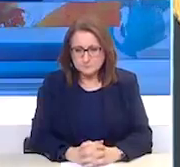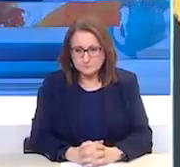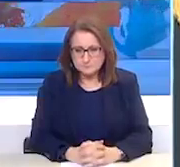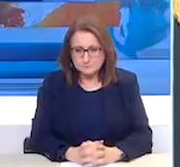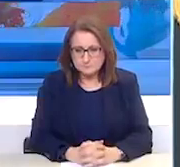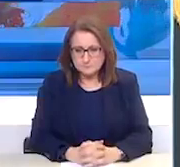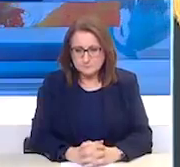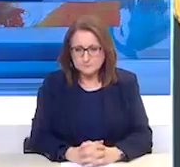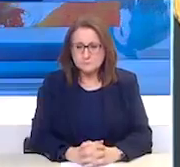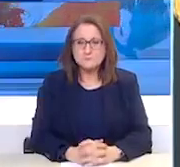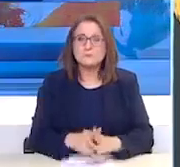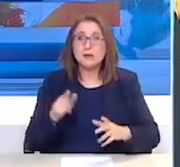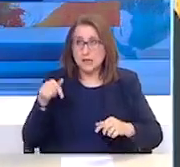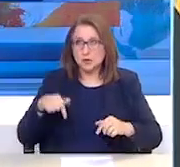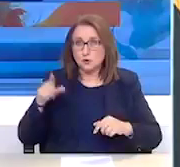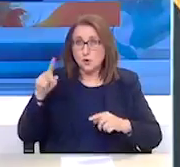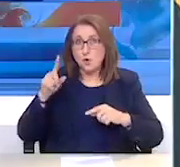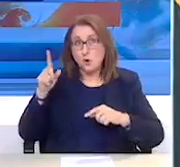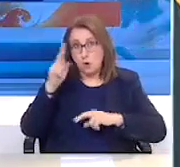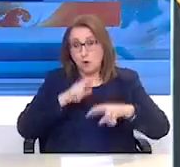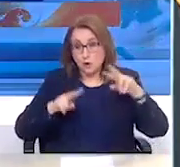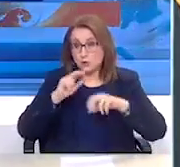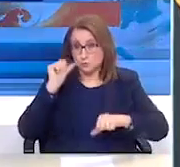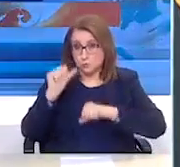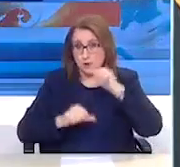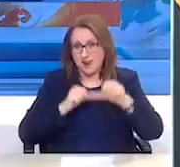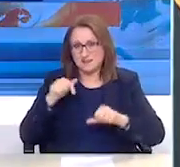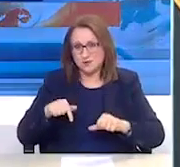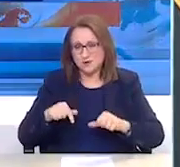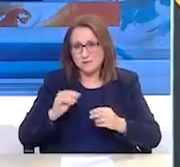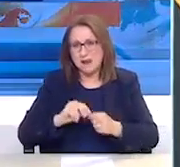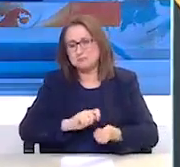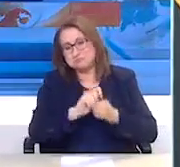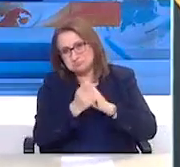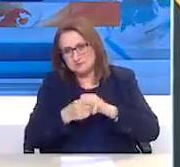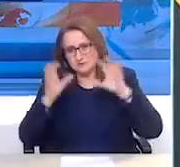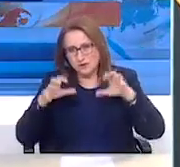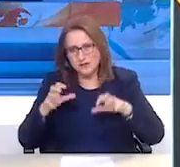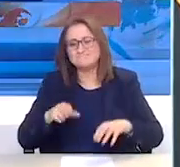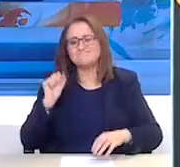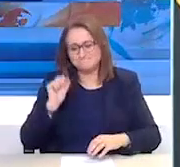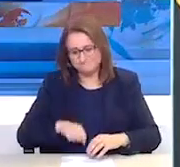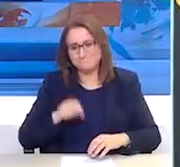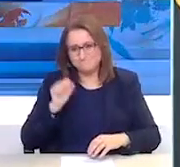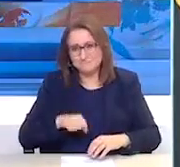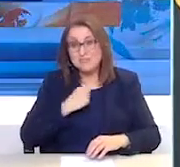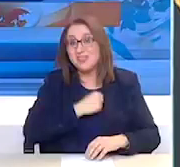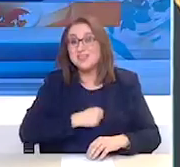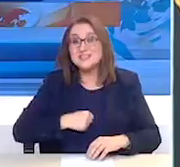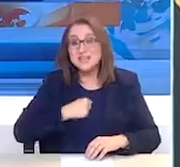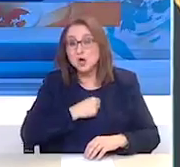Να πω ότι η αλλαγή του καιρού σίγουρα ευνοεί διασπορά του ιού, όπως για όλους τους αναπνευστικούς